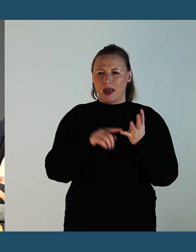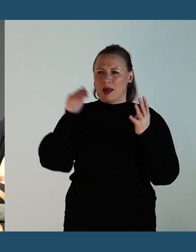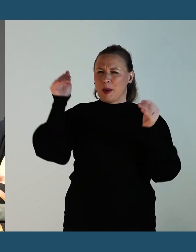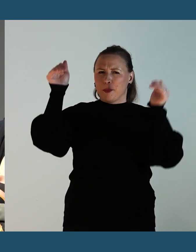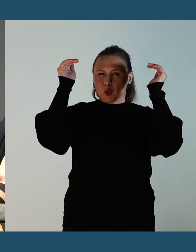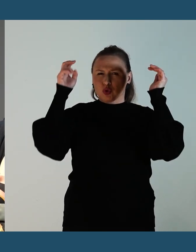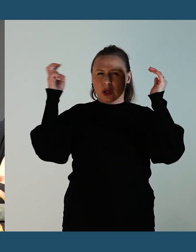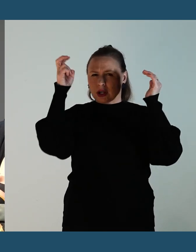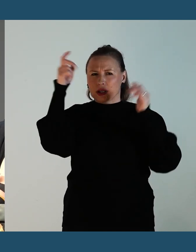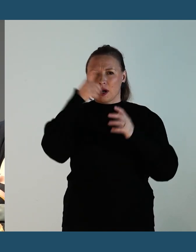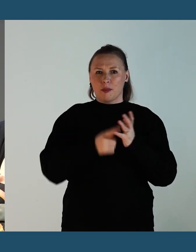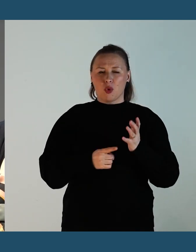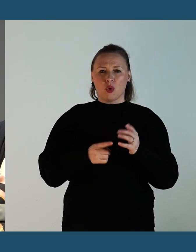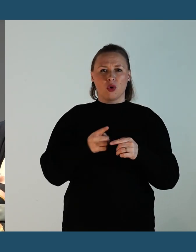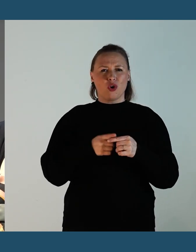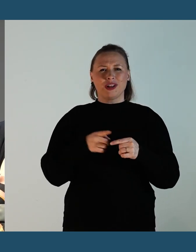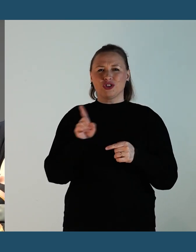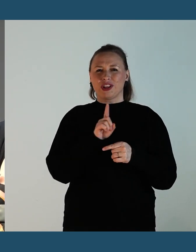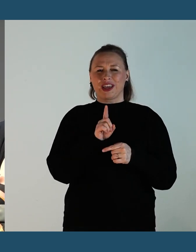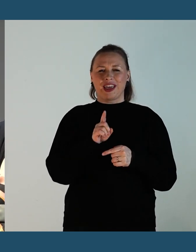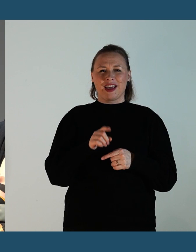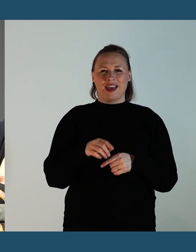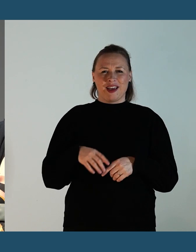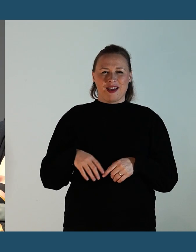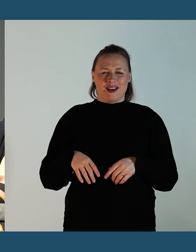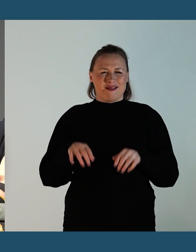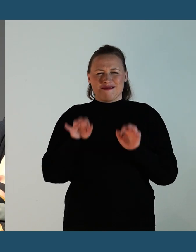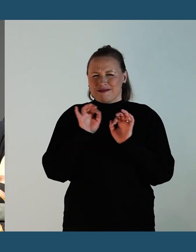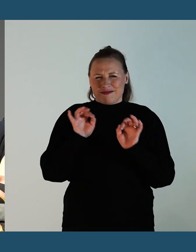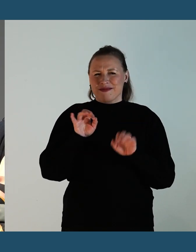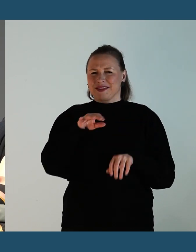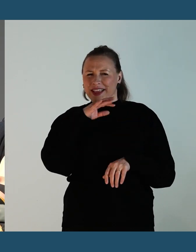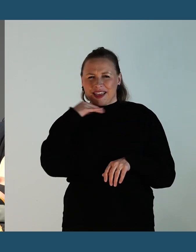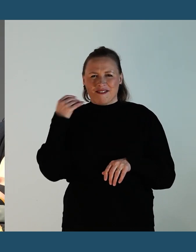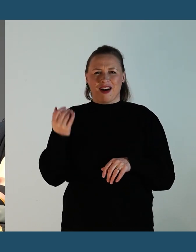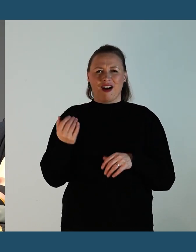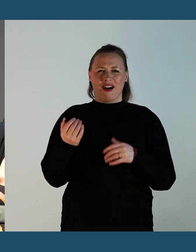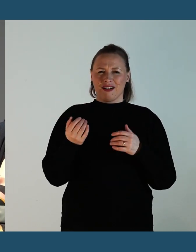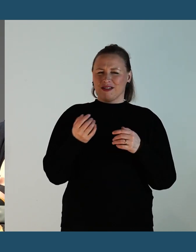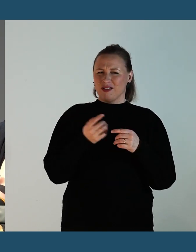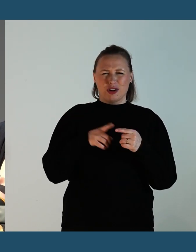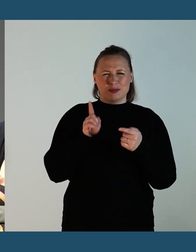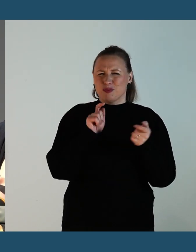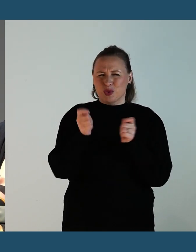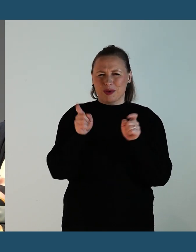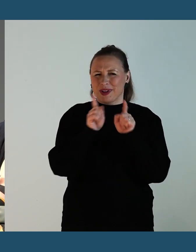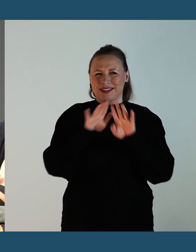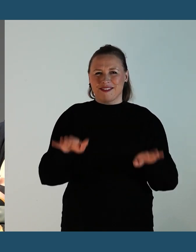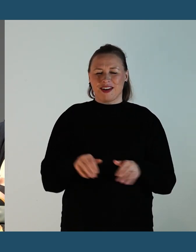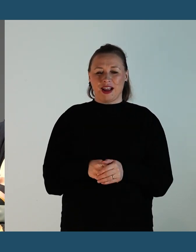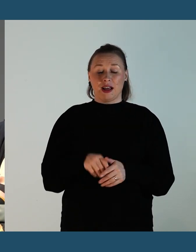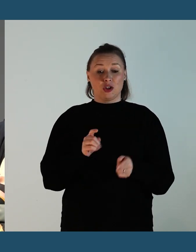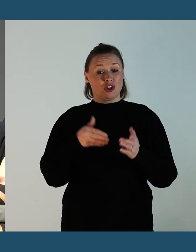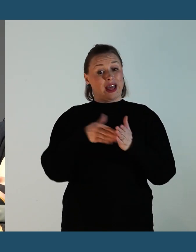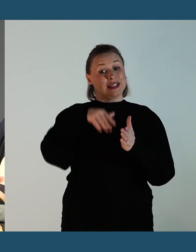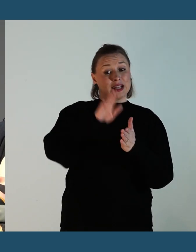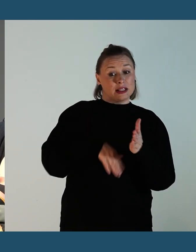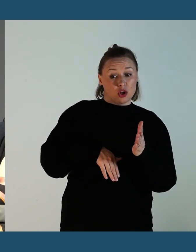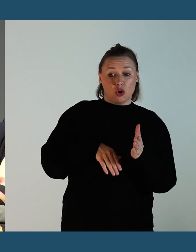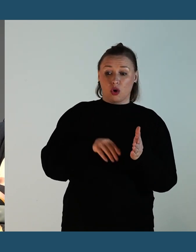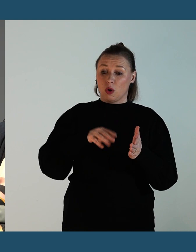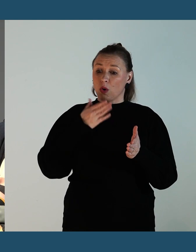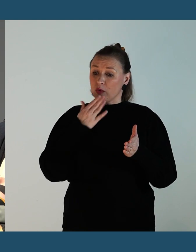Jotenkin, että se olisi sellaista niin kuin makeata ja kivaa, koska sehän on yleensä sellainen esteetön hyvin suunniteltu on hyvä